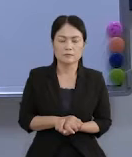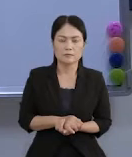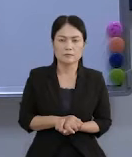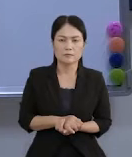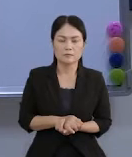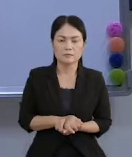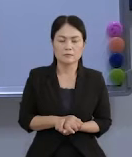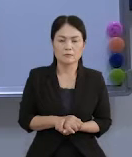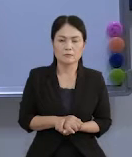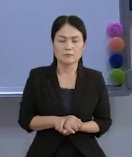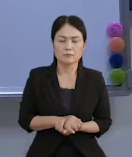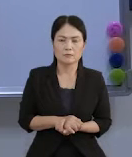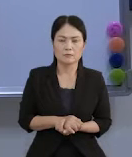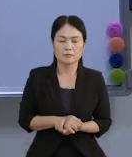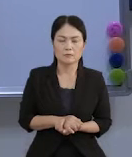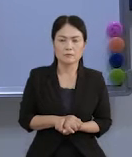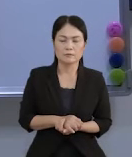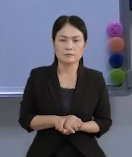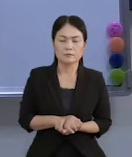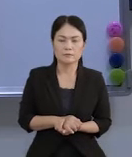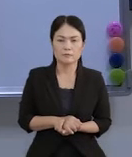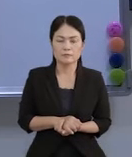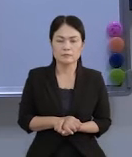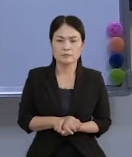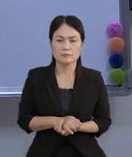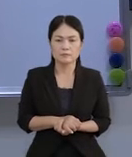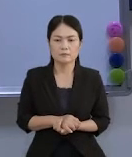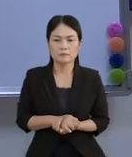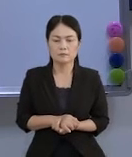chún tư ở phúc